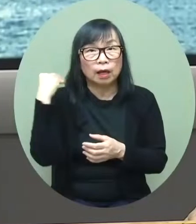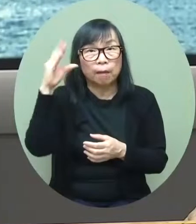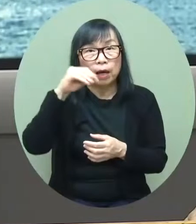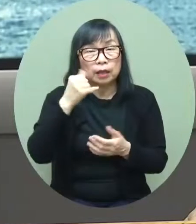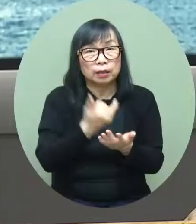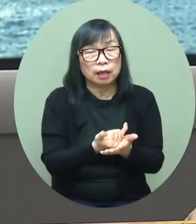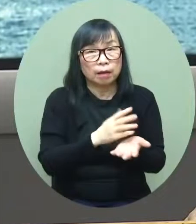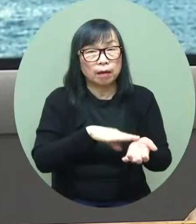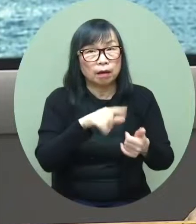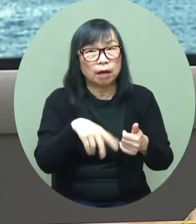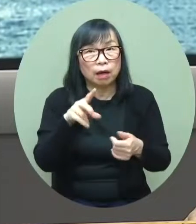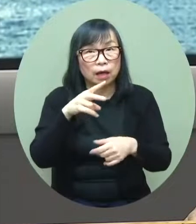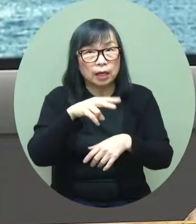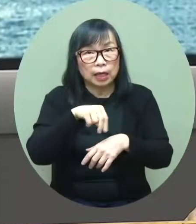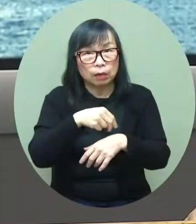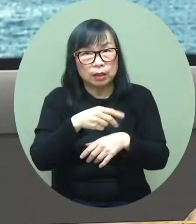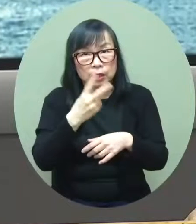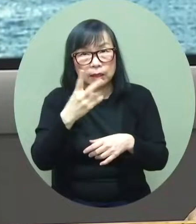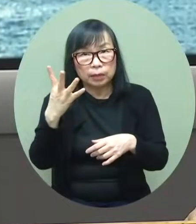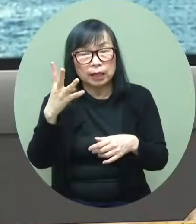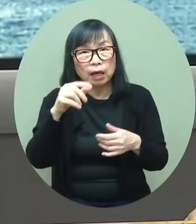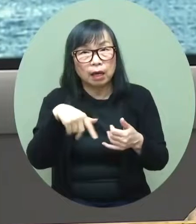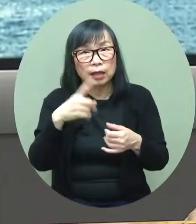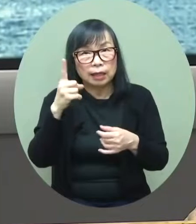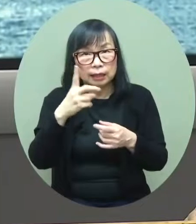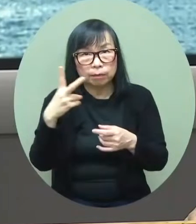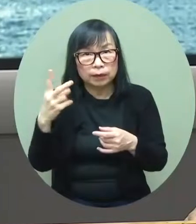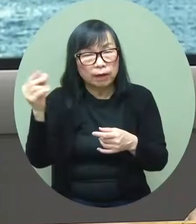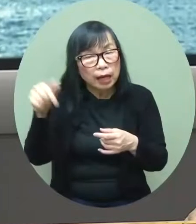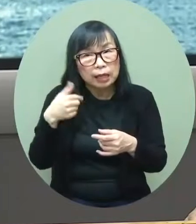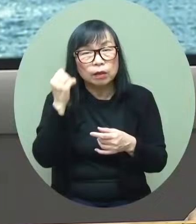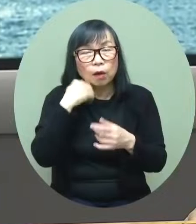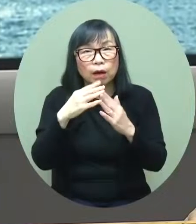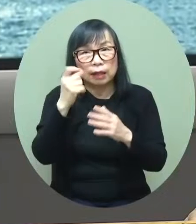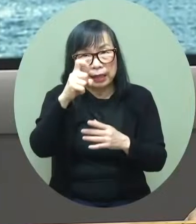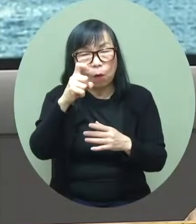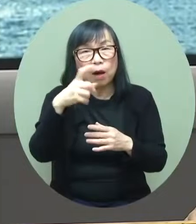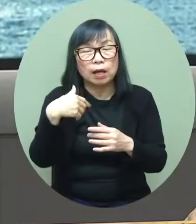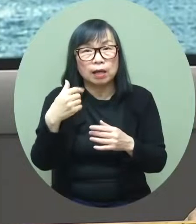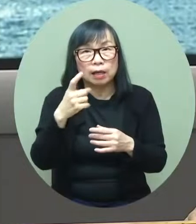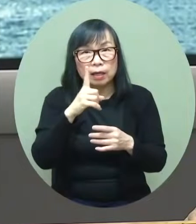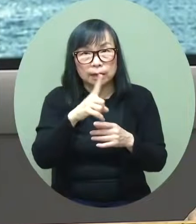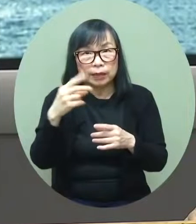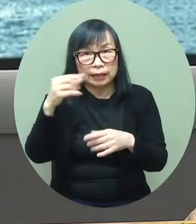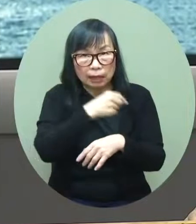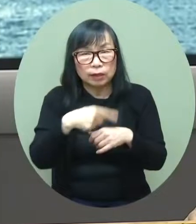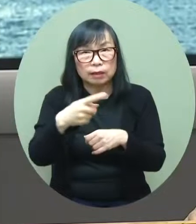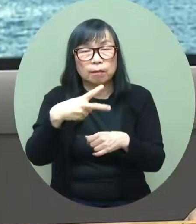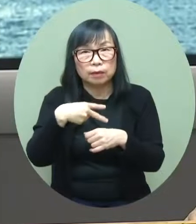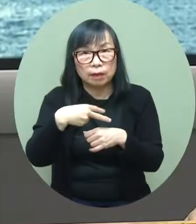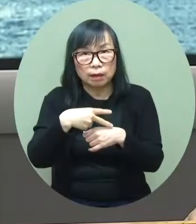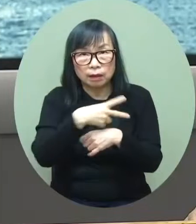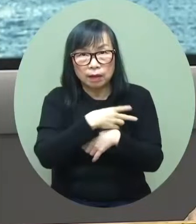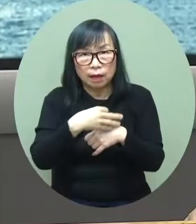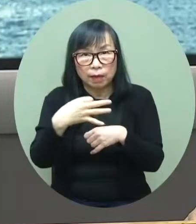世的病人，我24位的當中12位來自院舍，9位沒有打針記錄，12位打了一針，3位打了兩針，